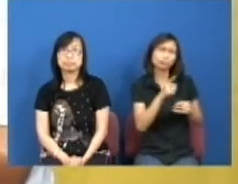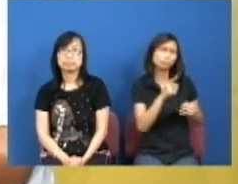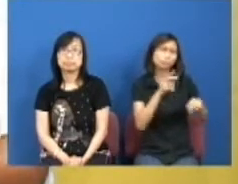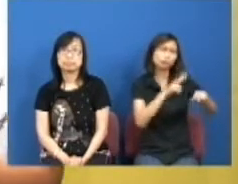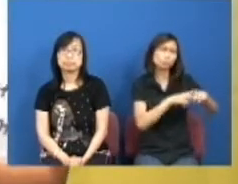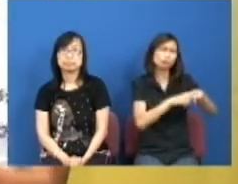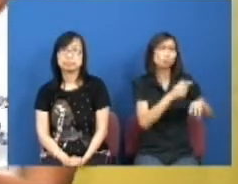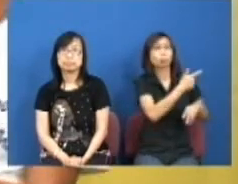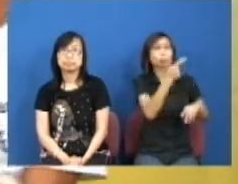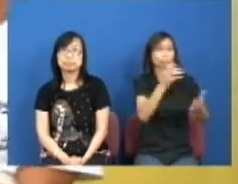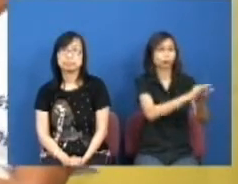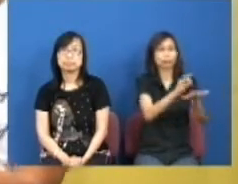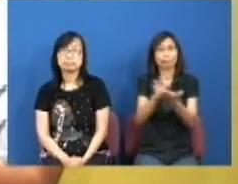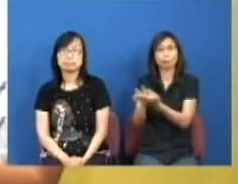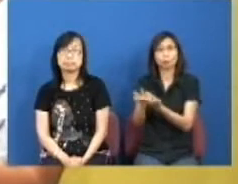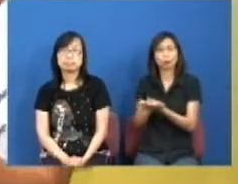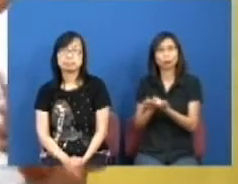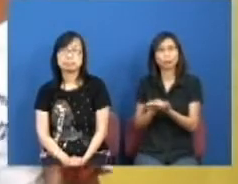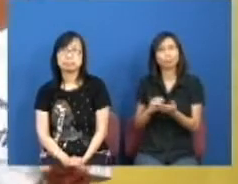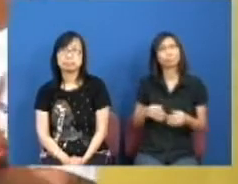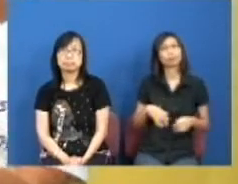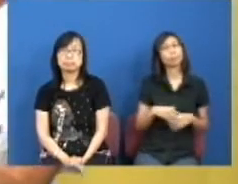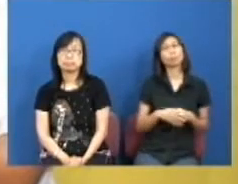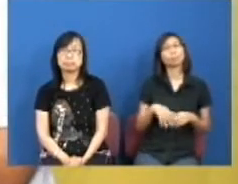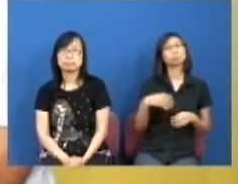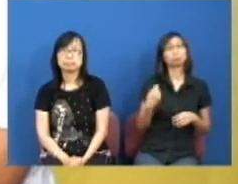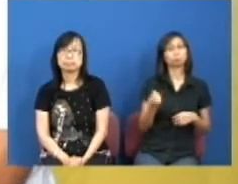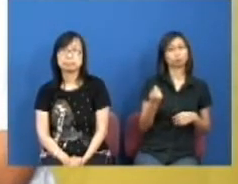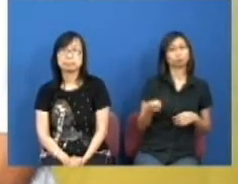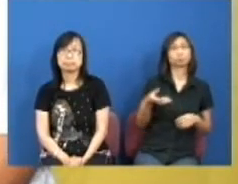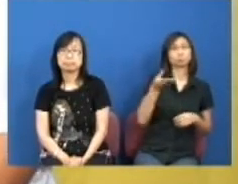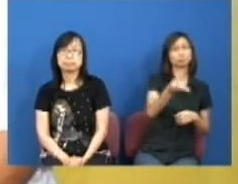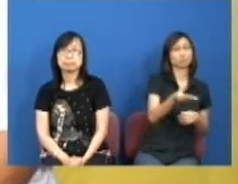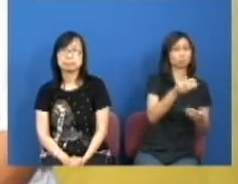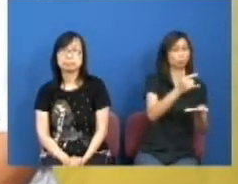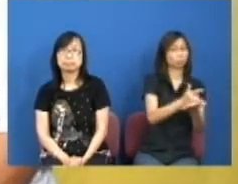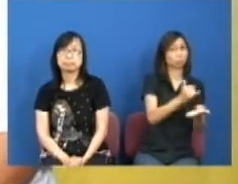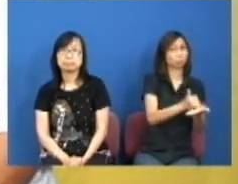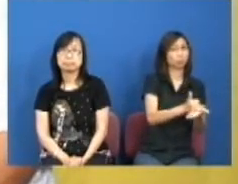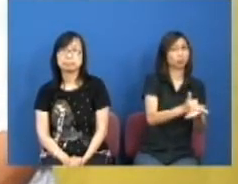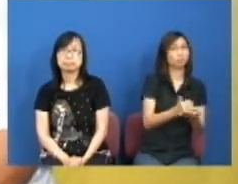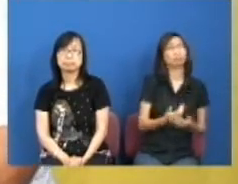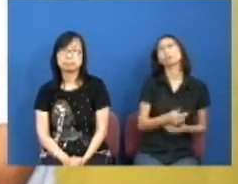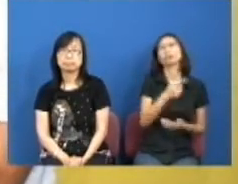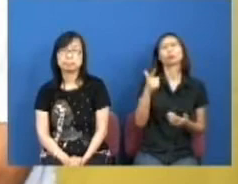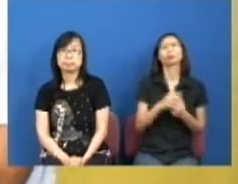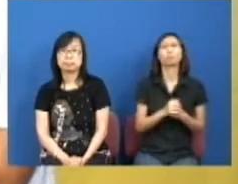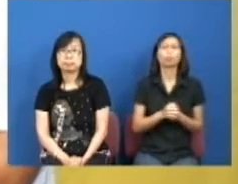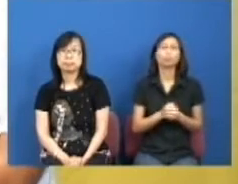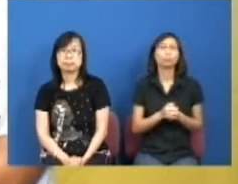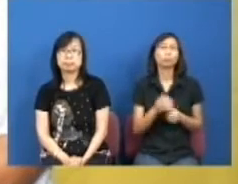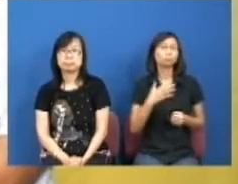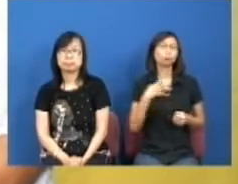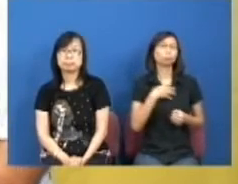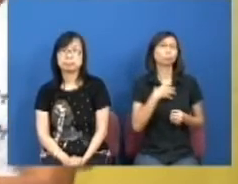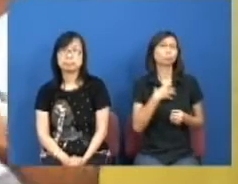市，是但俾個人大政協俾位俾你大把 quota 啦咁樣，咁所以其實即係唔好覺得誒、哎、自己俾內地委任